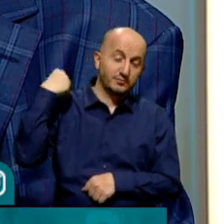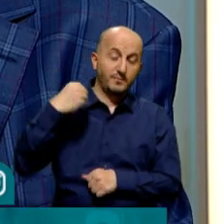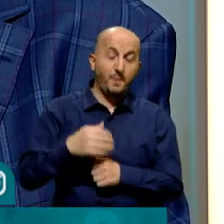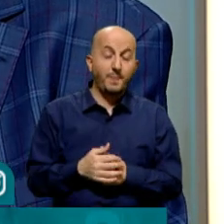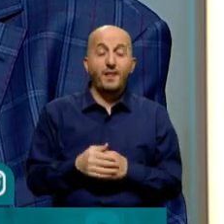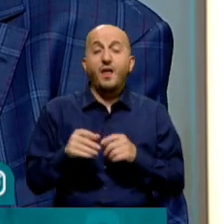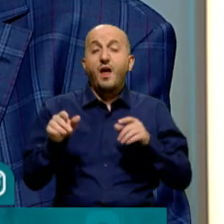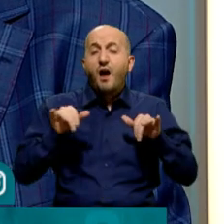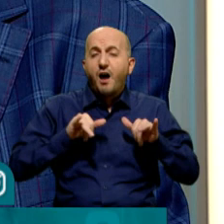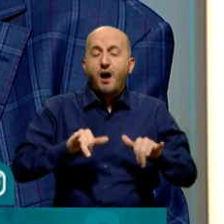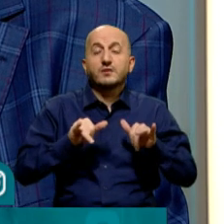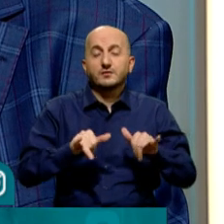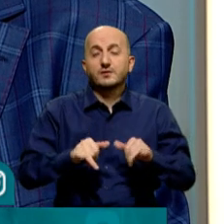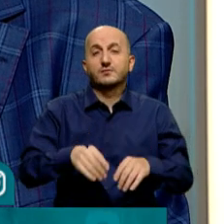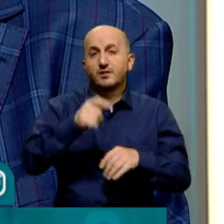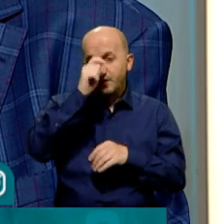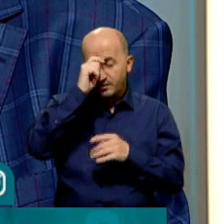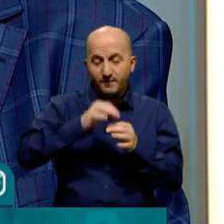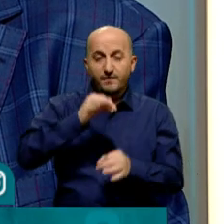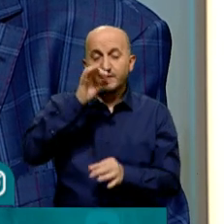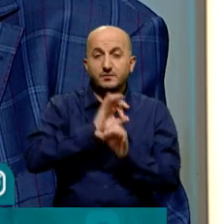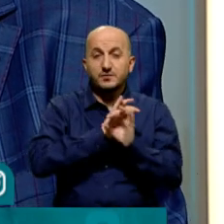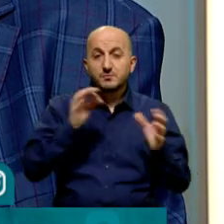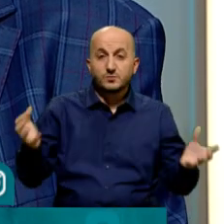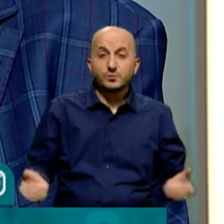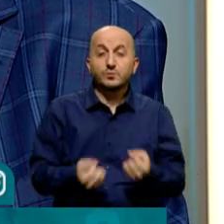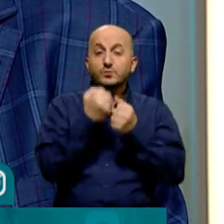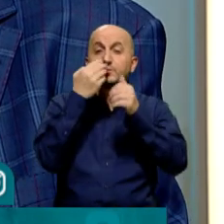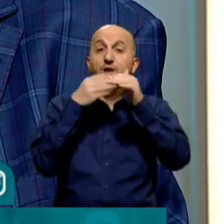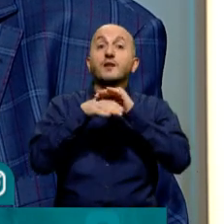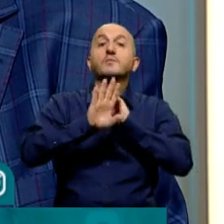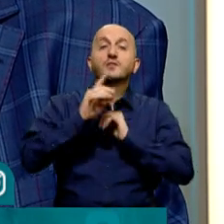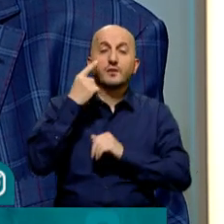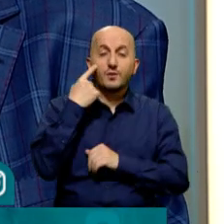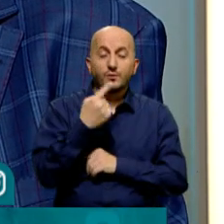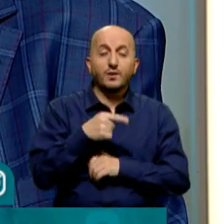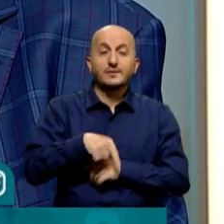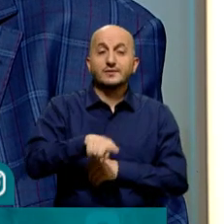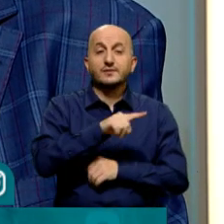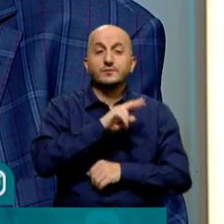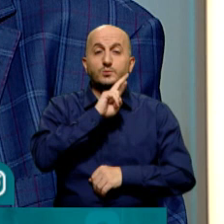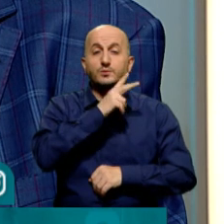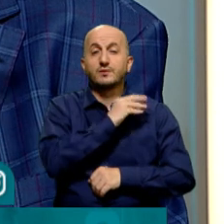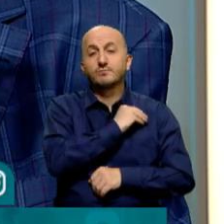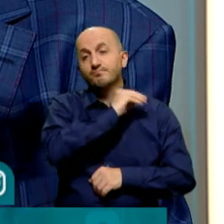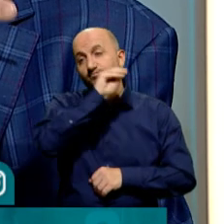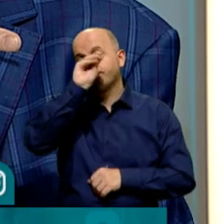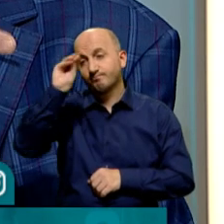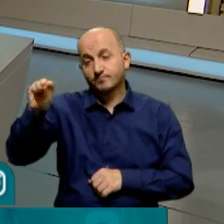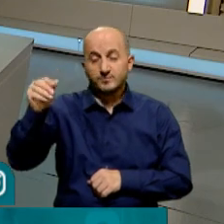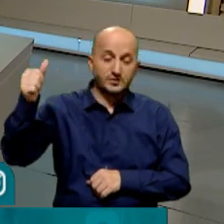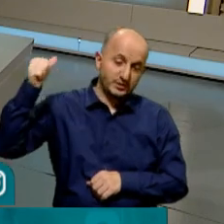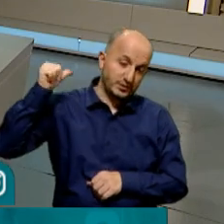konacaktır. Aynı şekilde kafir hiçbir şekilde kurtuluşa eremeyeceğine göre sizin günahınızdan alınacak, onun